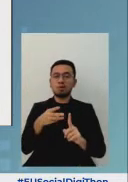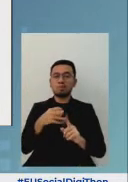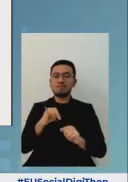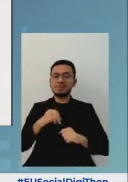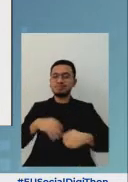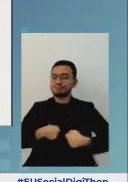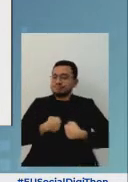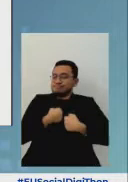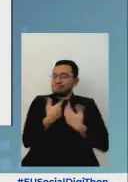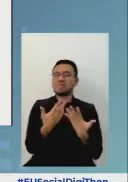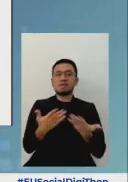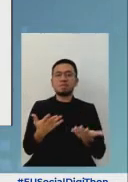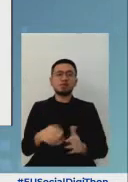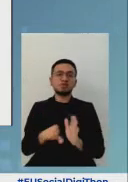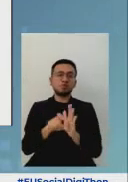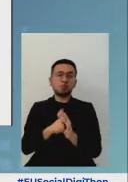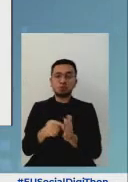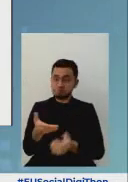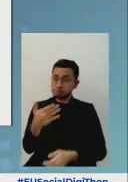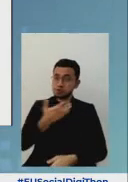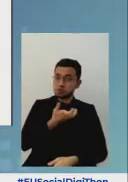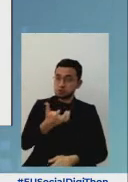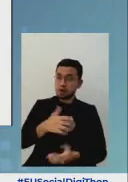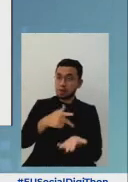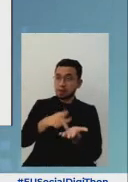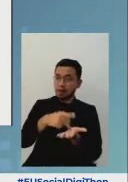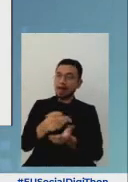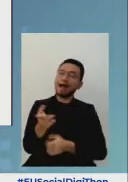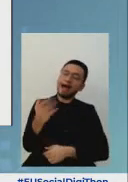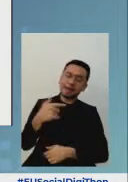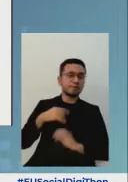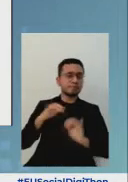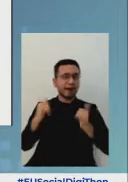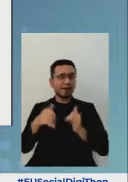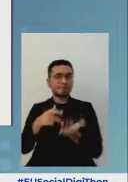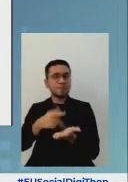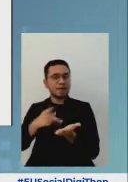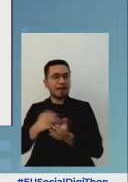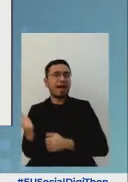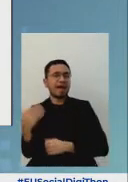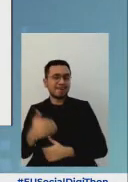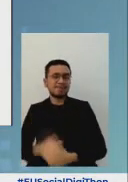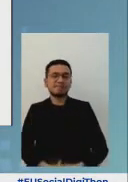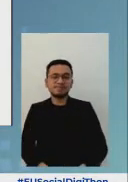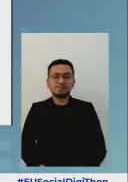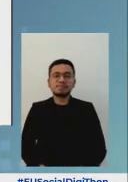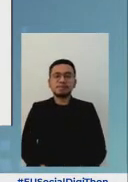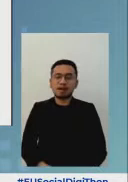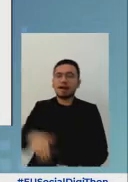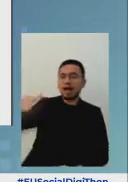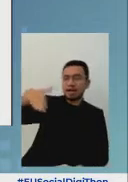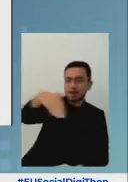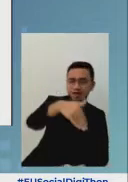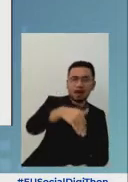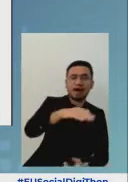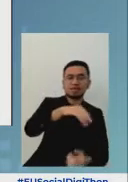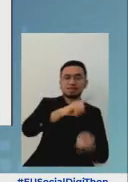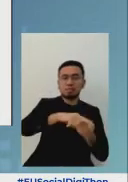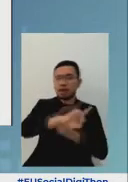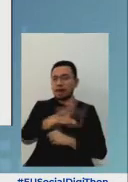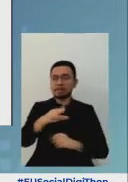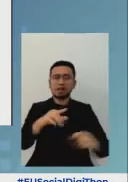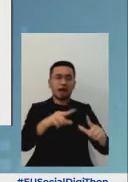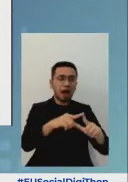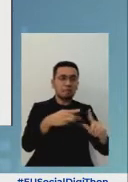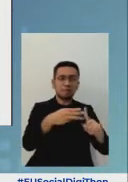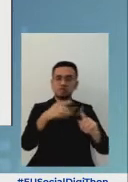dia. Dia senang sepak bola. Ayo sama papa yuk kita main sepak bola. Kita ajak yuk teman-teman kamu, si A, si B, si C, kita bareng-bareng ke